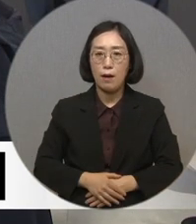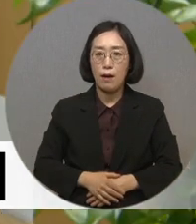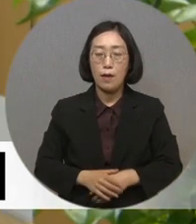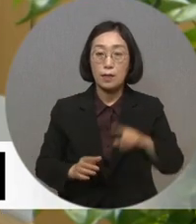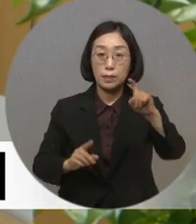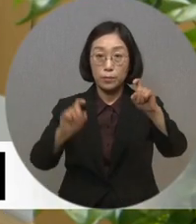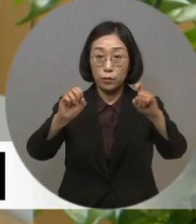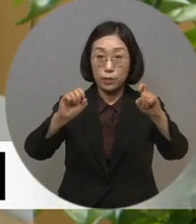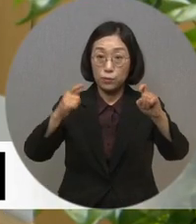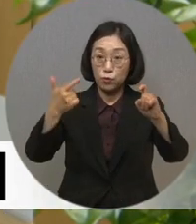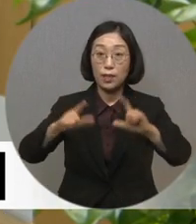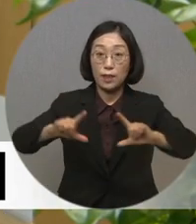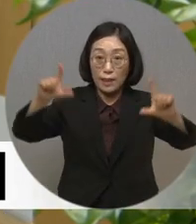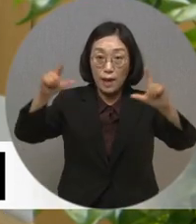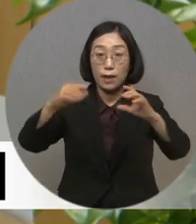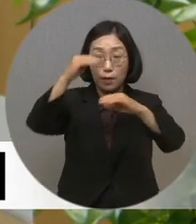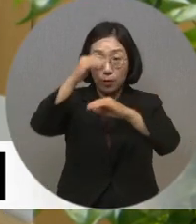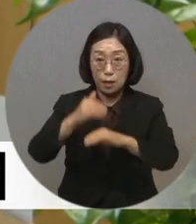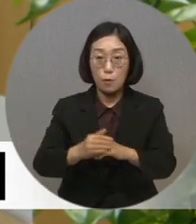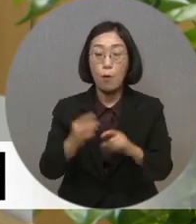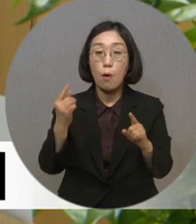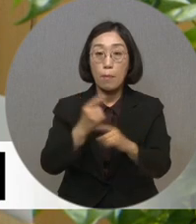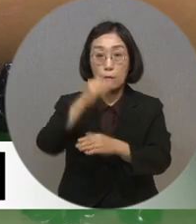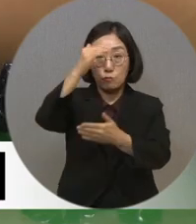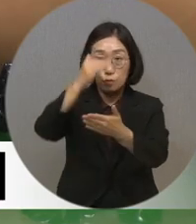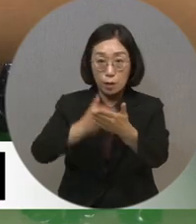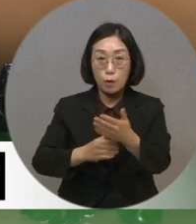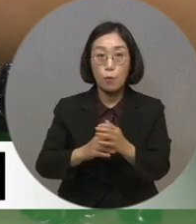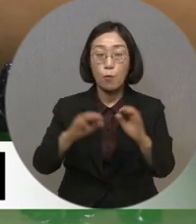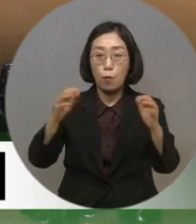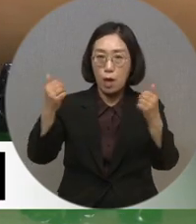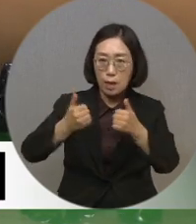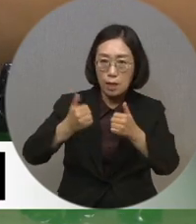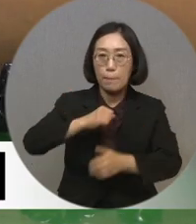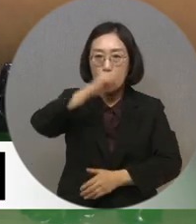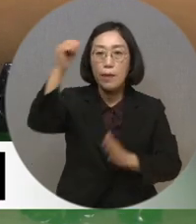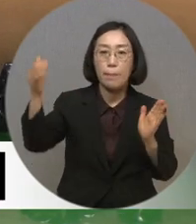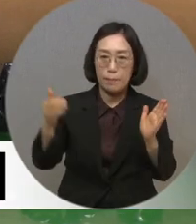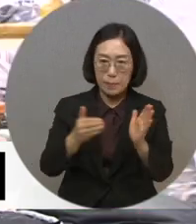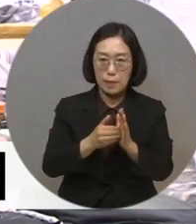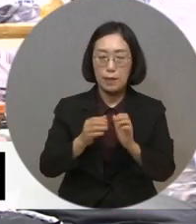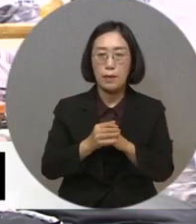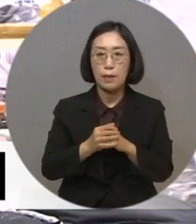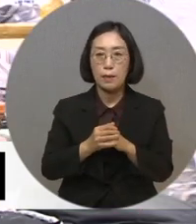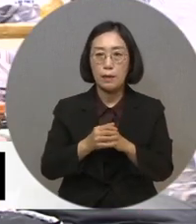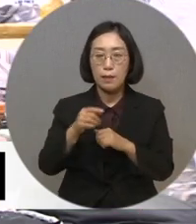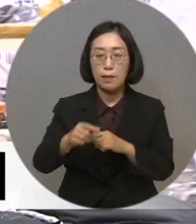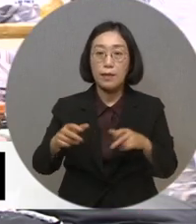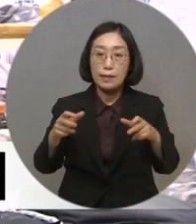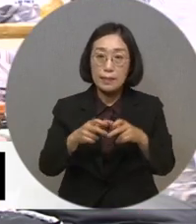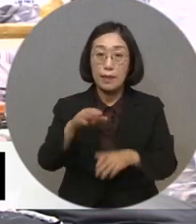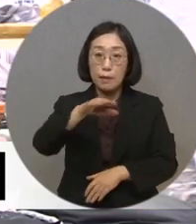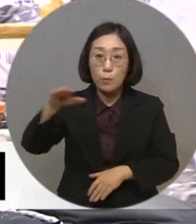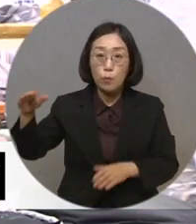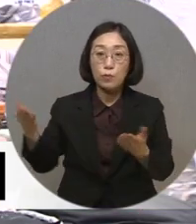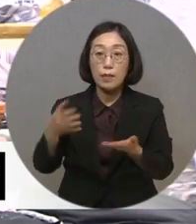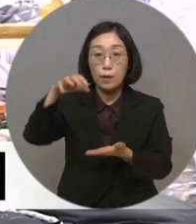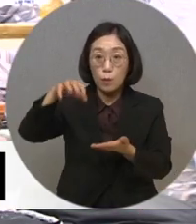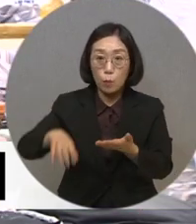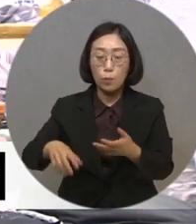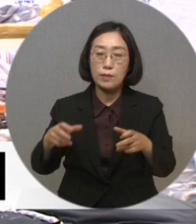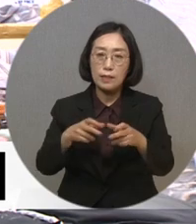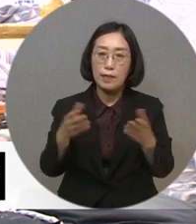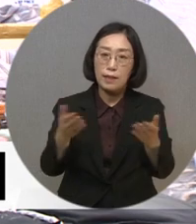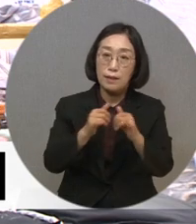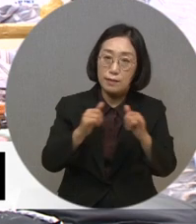16일이 같은 내용을 담은 시행령 개정안이 국무회의를 통과한 바 있습니다 장애인 사업장은 장애인